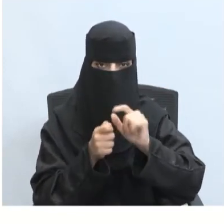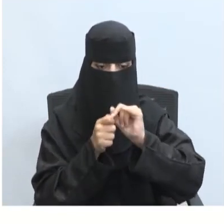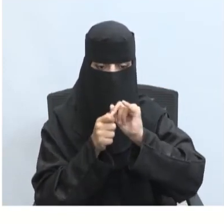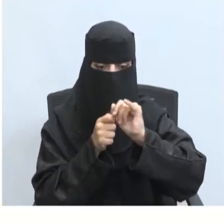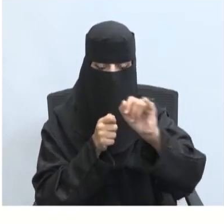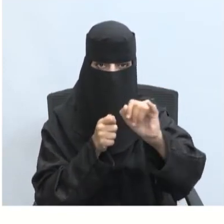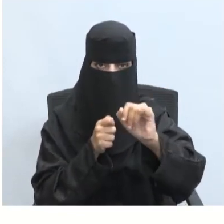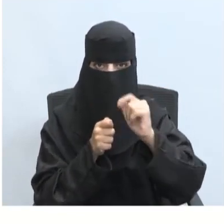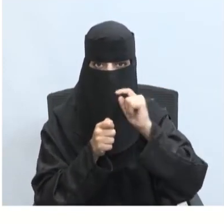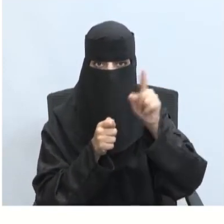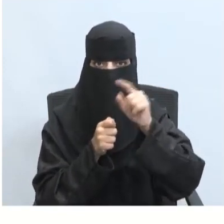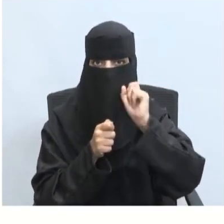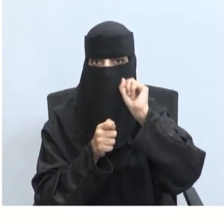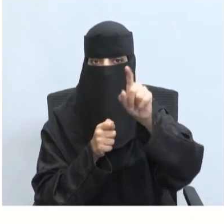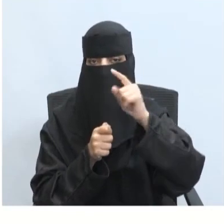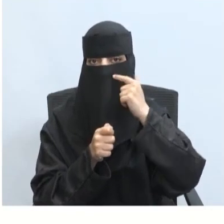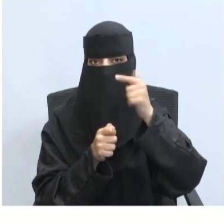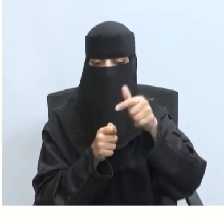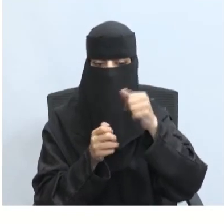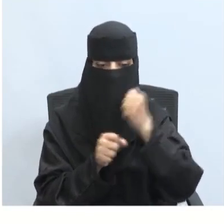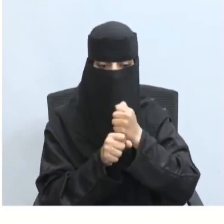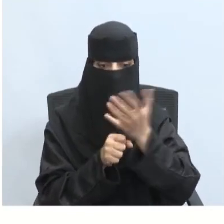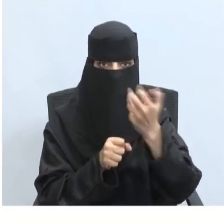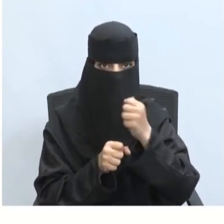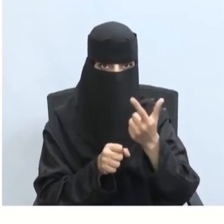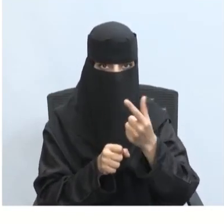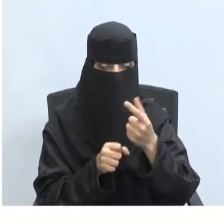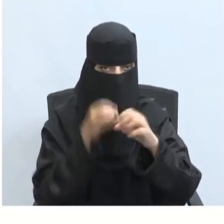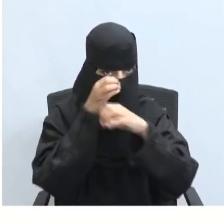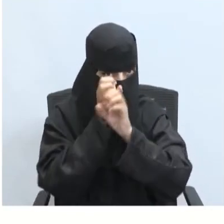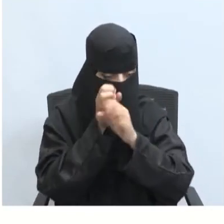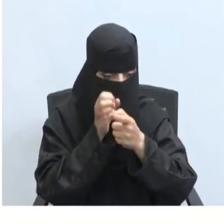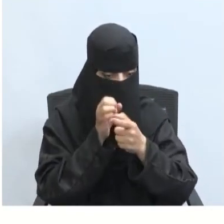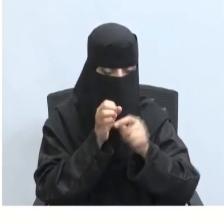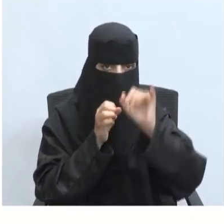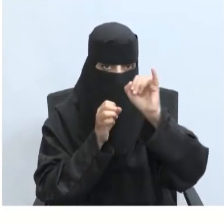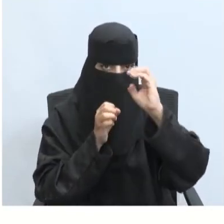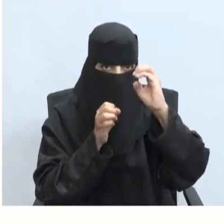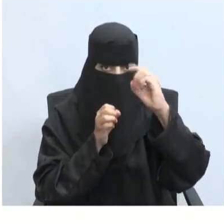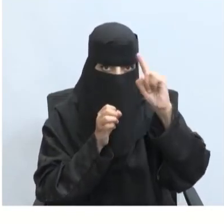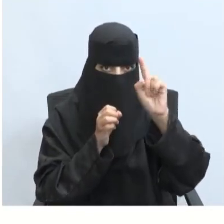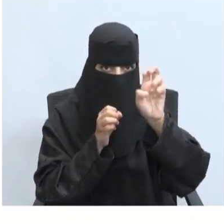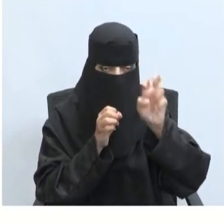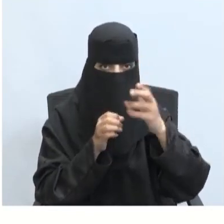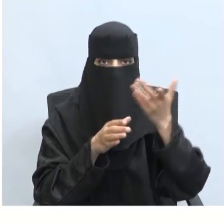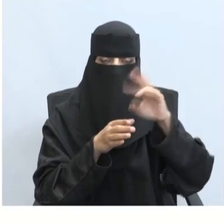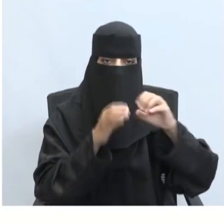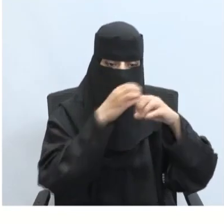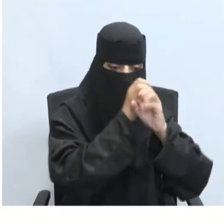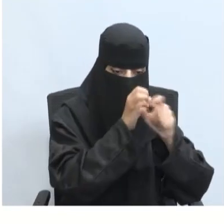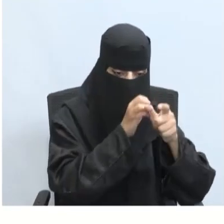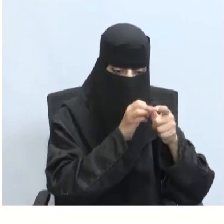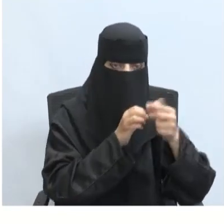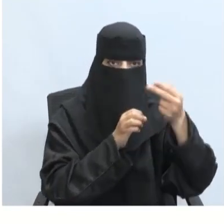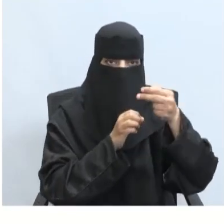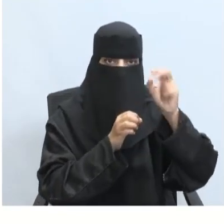اذا لتصحيح عيب طول النظر نستخدم عدسه محدبه او عدسه مقعره او مراه